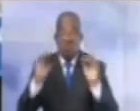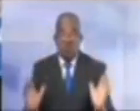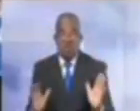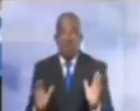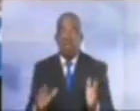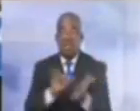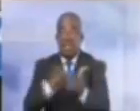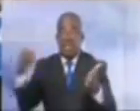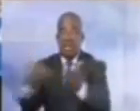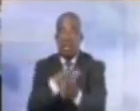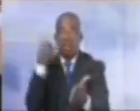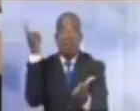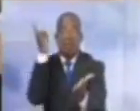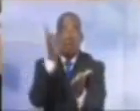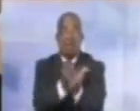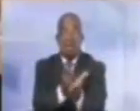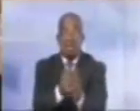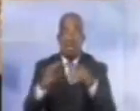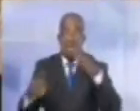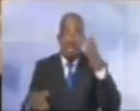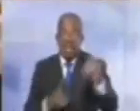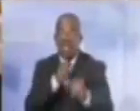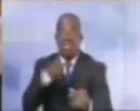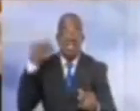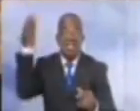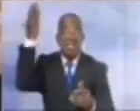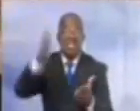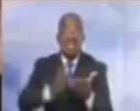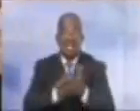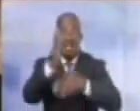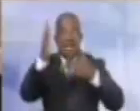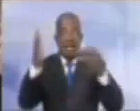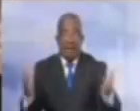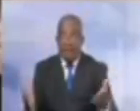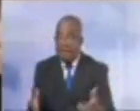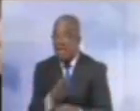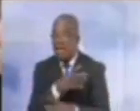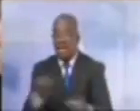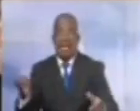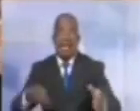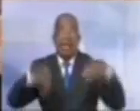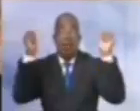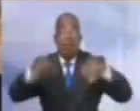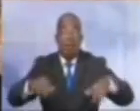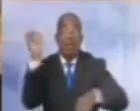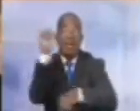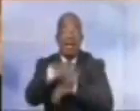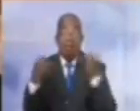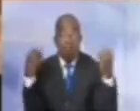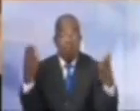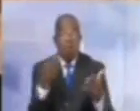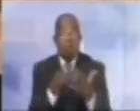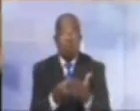par jour, soit près de 25 millions par an. Coût du projet, environ 47 milliards de francs CFA.